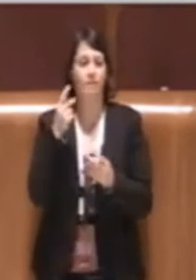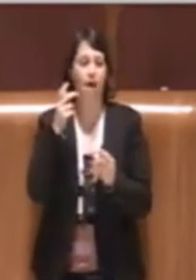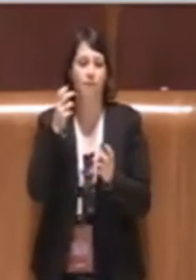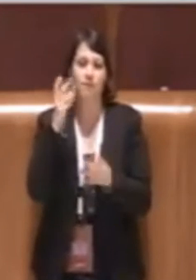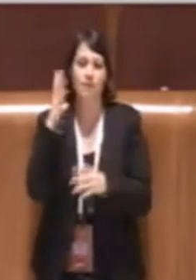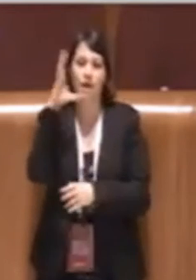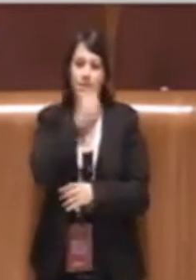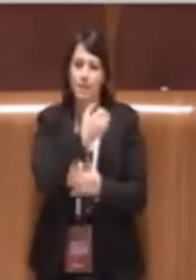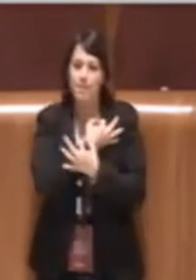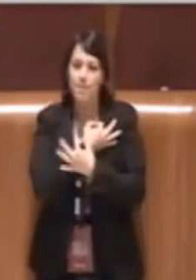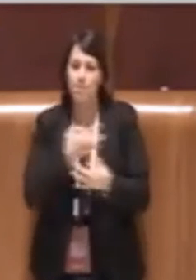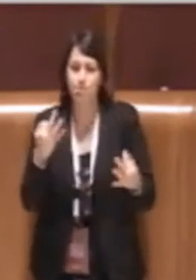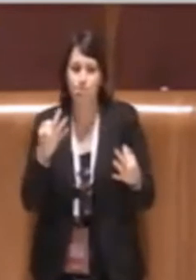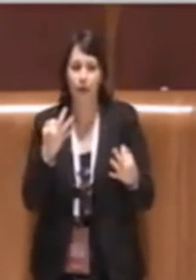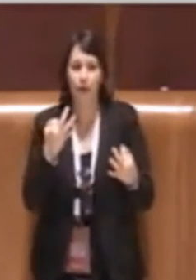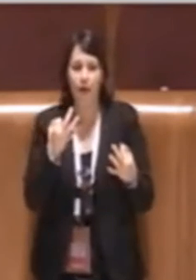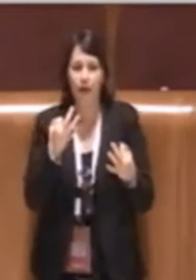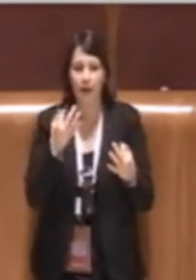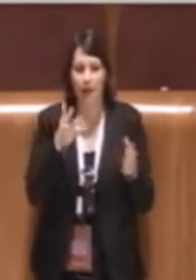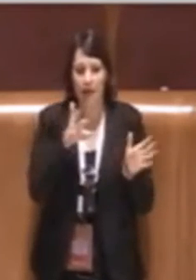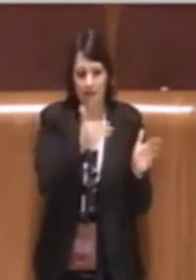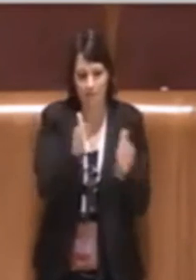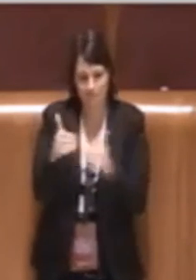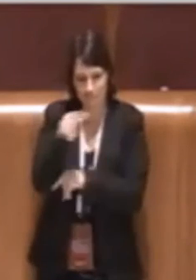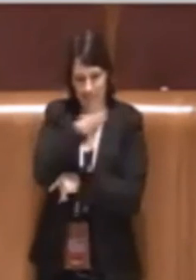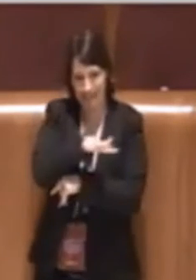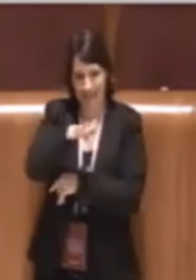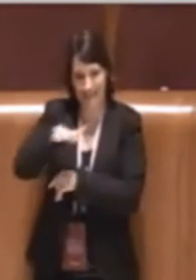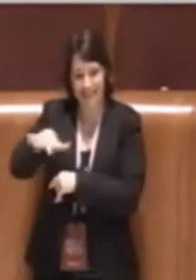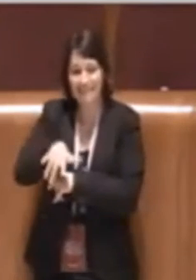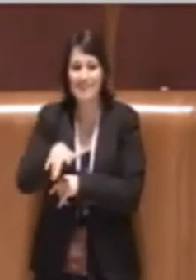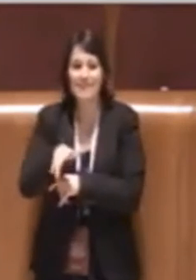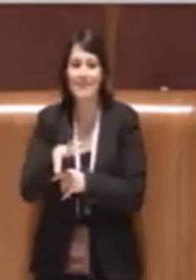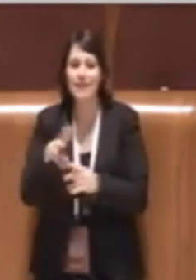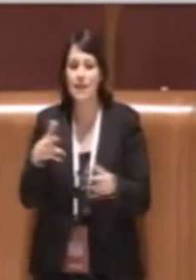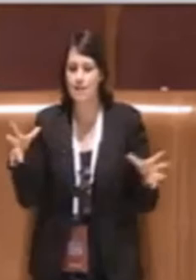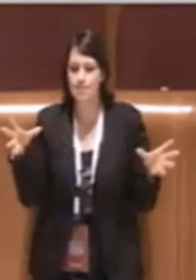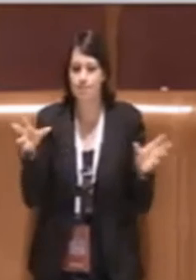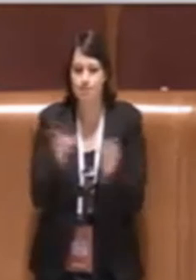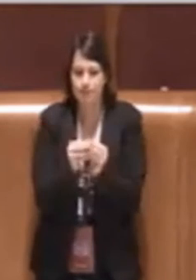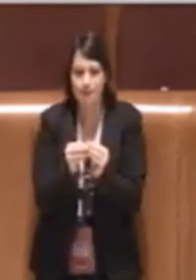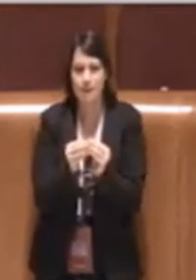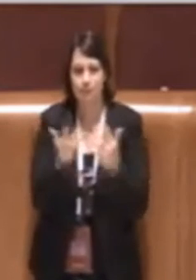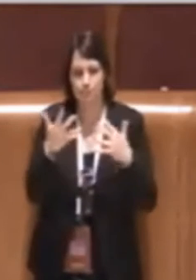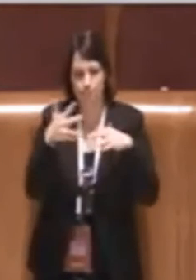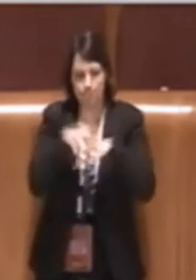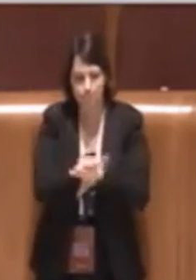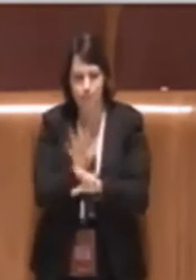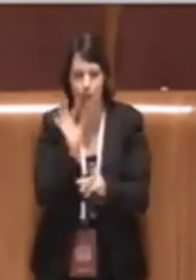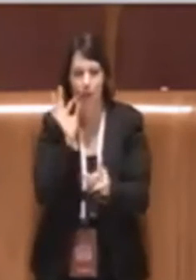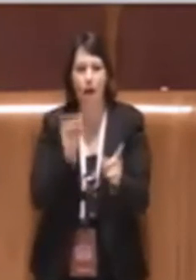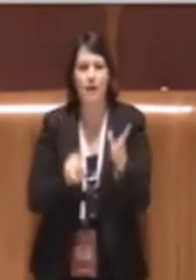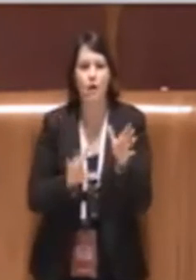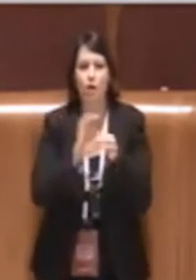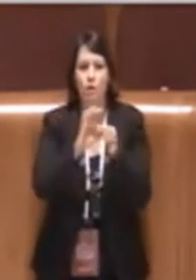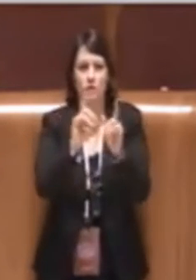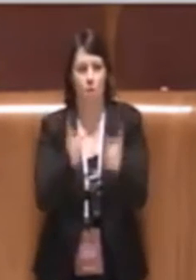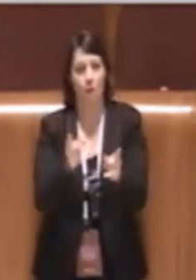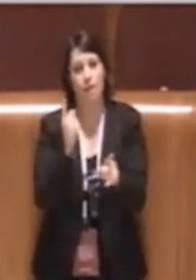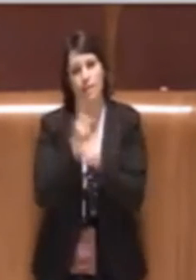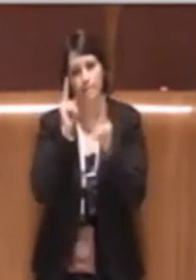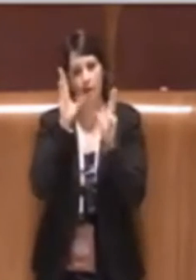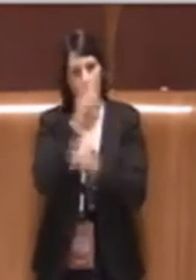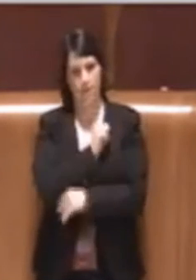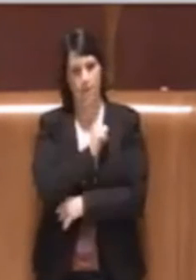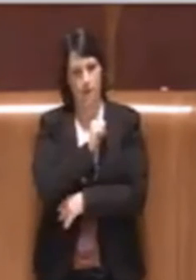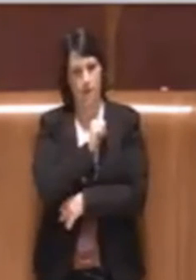regolamento in entrambi questi ambiti cercando continuamente una sinergia un punto di incontro tra le necessità i limiti definiti